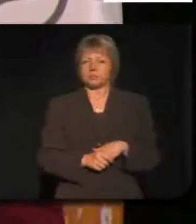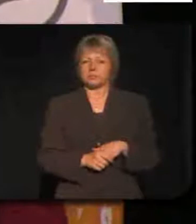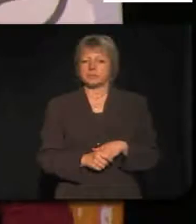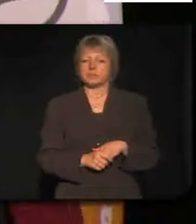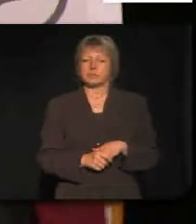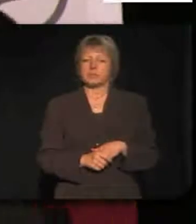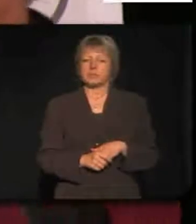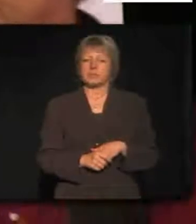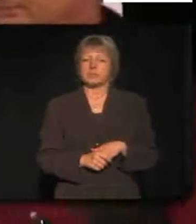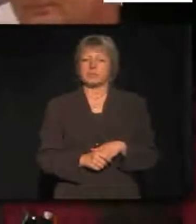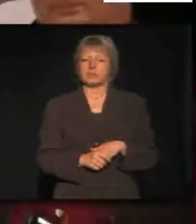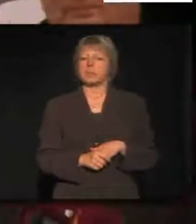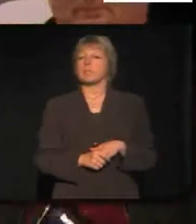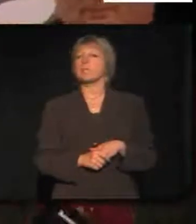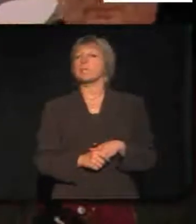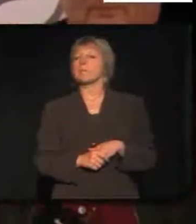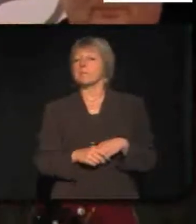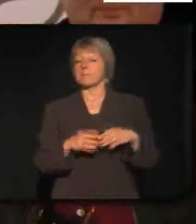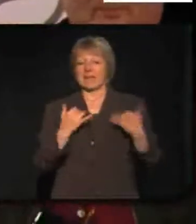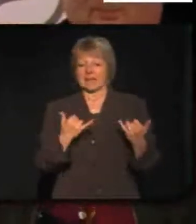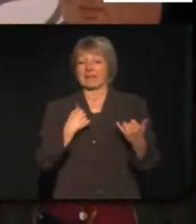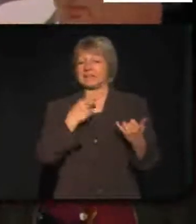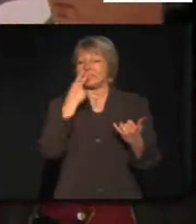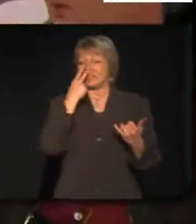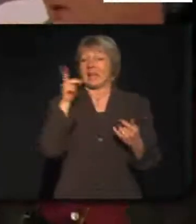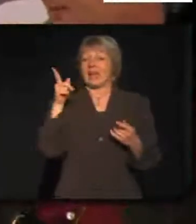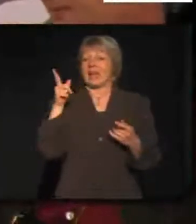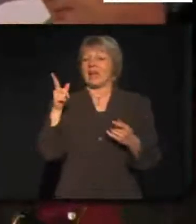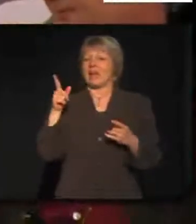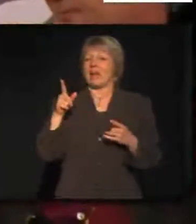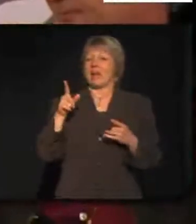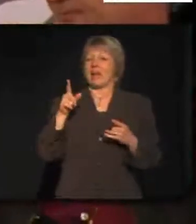an dieser Stelle sehe ich dass wir ein Ergebnis haben